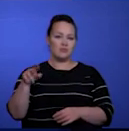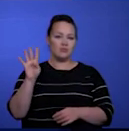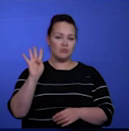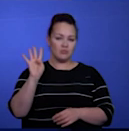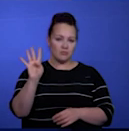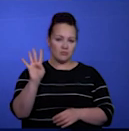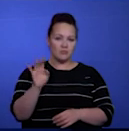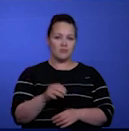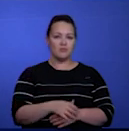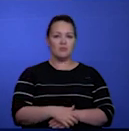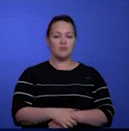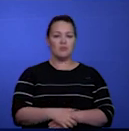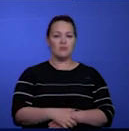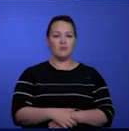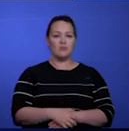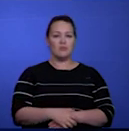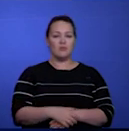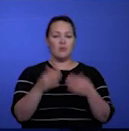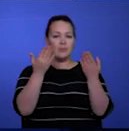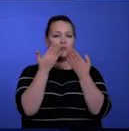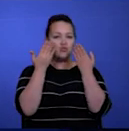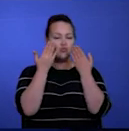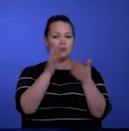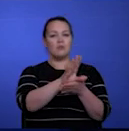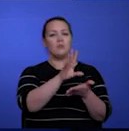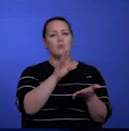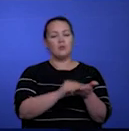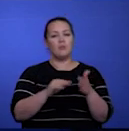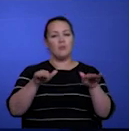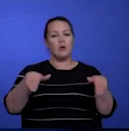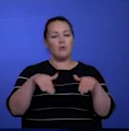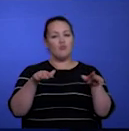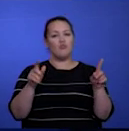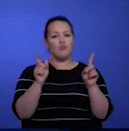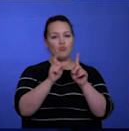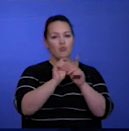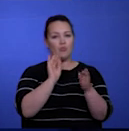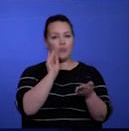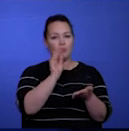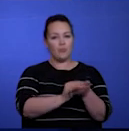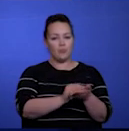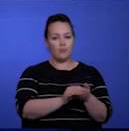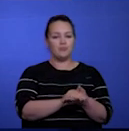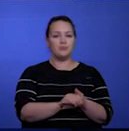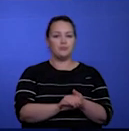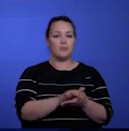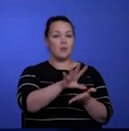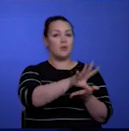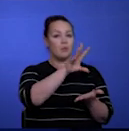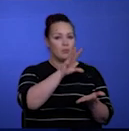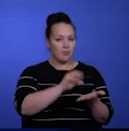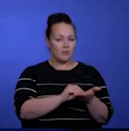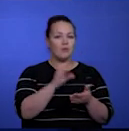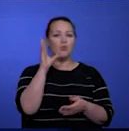нас с вами просит прочитать списать вставляя пропущенные буквы списать вы